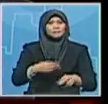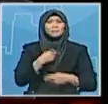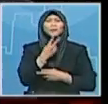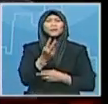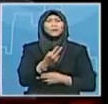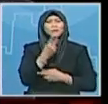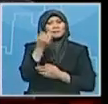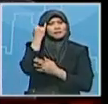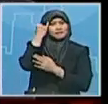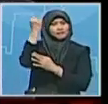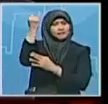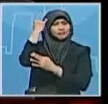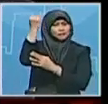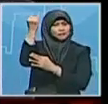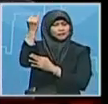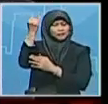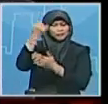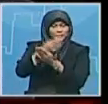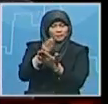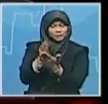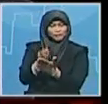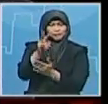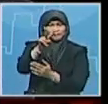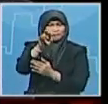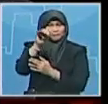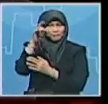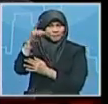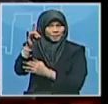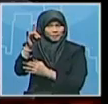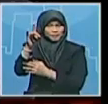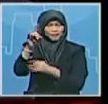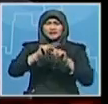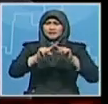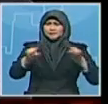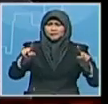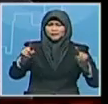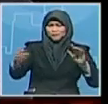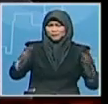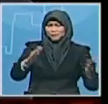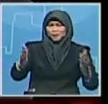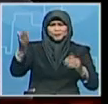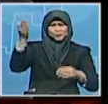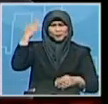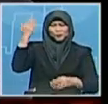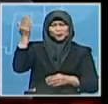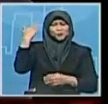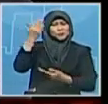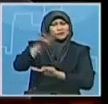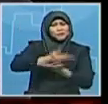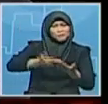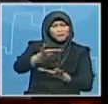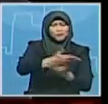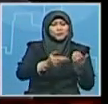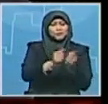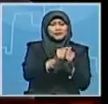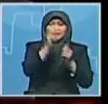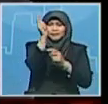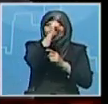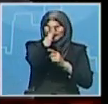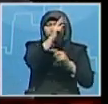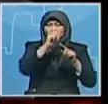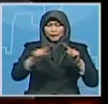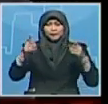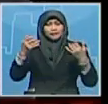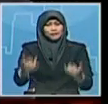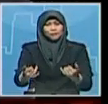pandangan mereka melalui bajet 2018 ini. Berbeza dengan yang dulu, hanya interaksinya dengan jabatan-jabatan kerajaan. Tapi